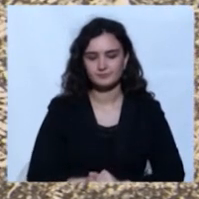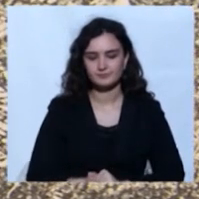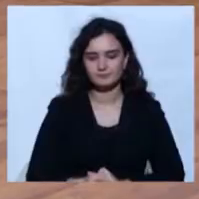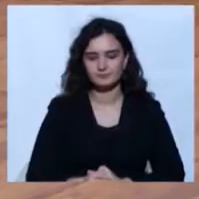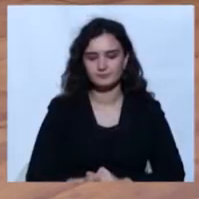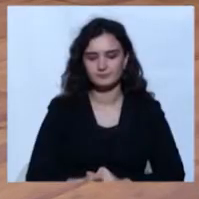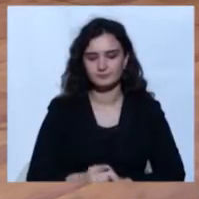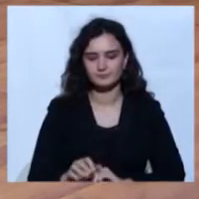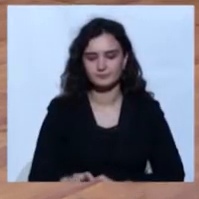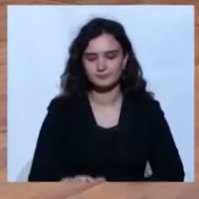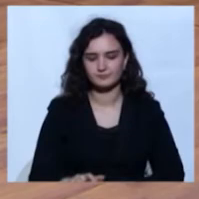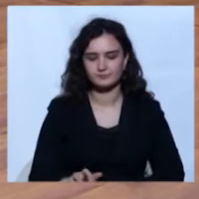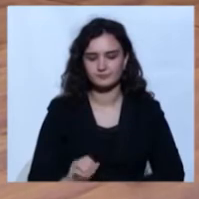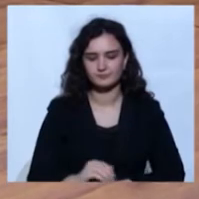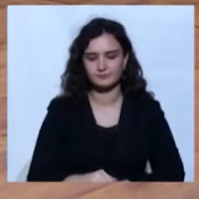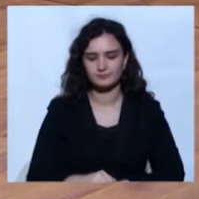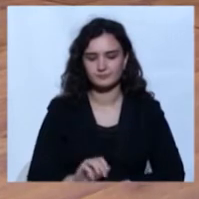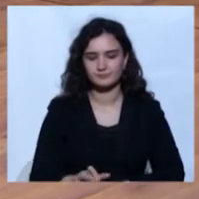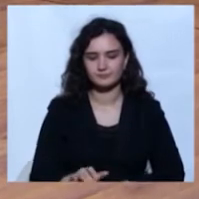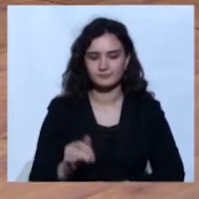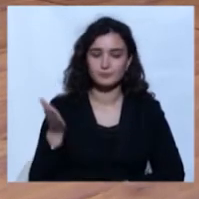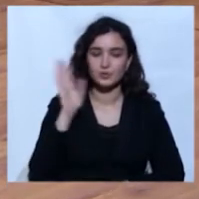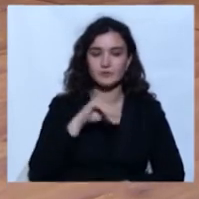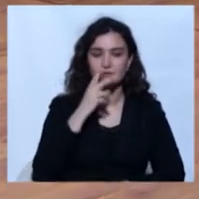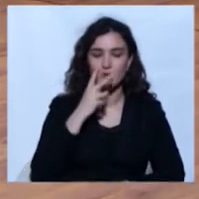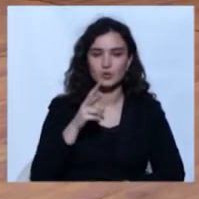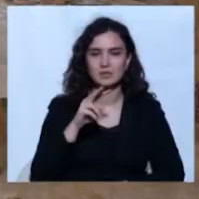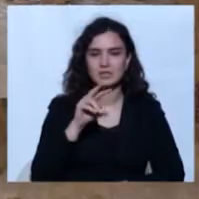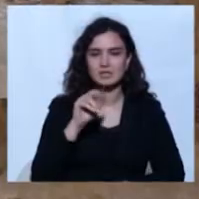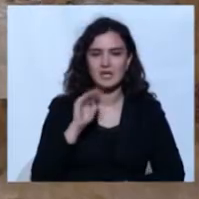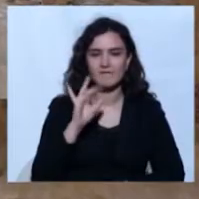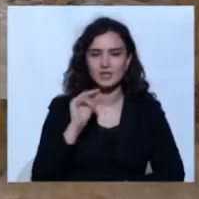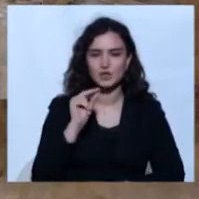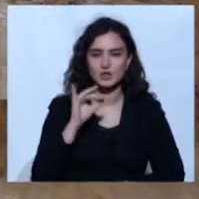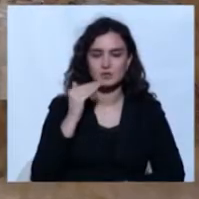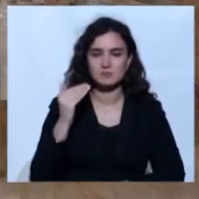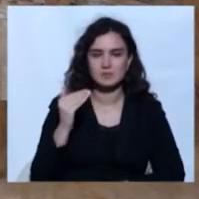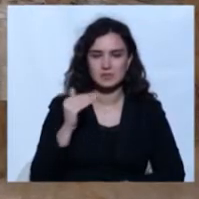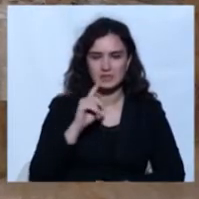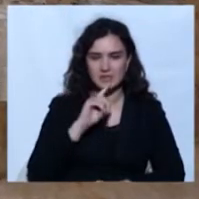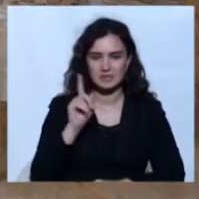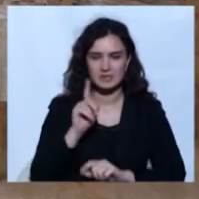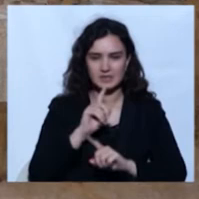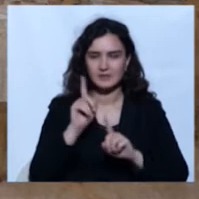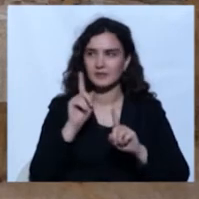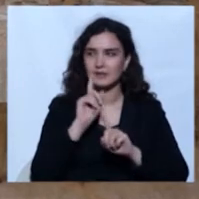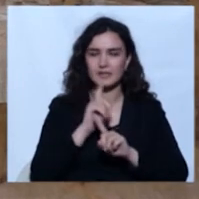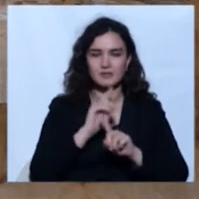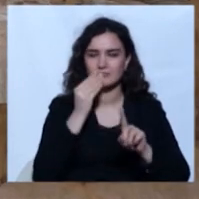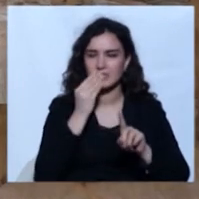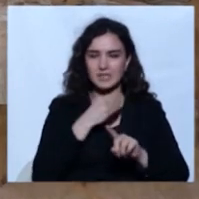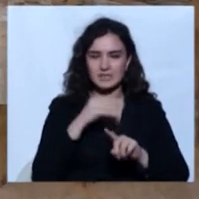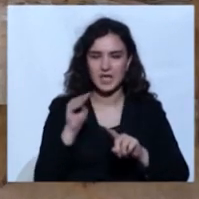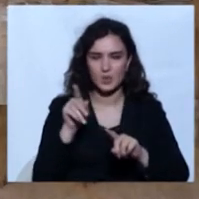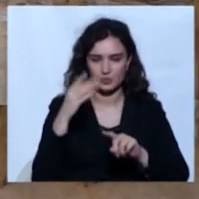მოდით ნახოთ ლეონარდო და ვინჩის ეს გენიალური ქმნილება, რომელიც თქვენ ყველამ ძალიან კარგად